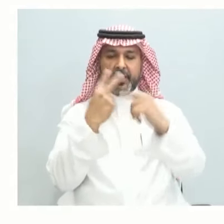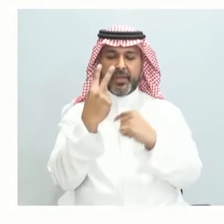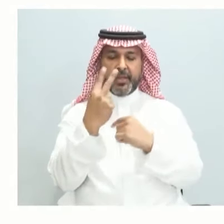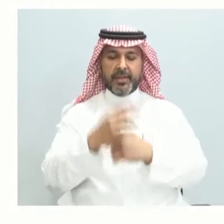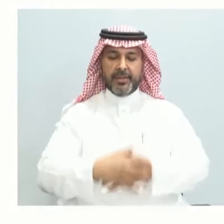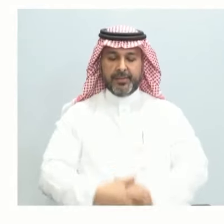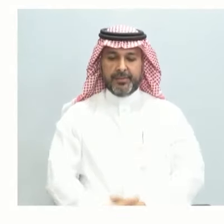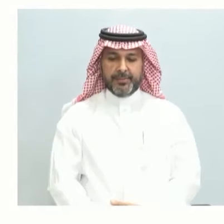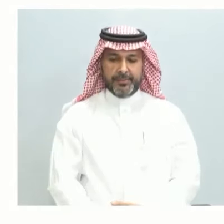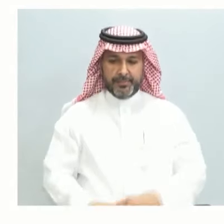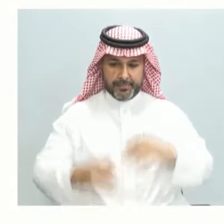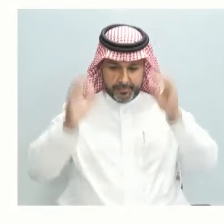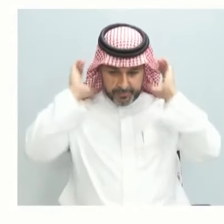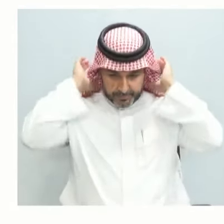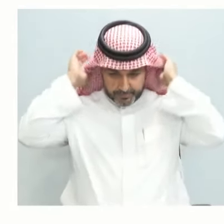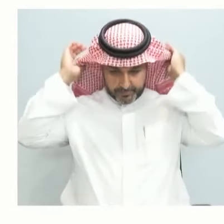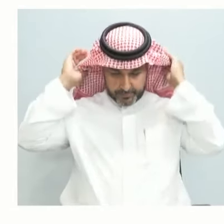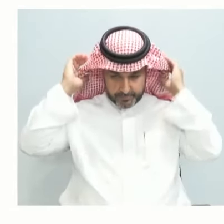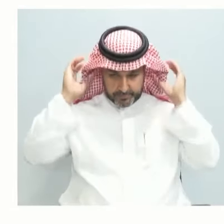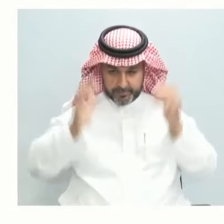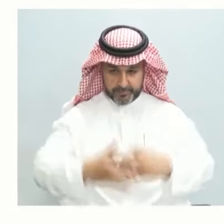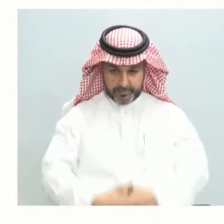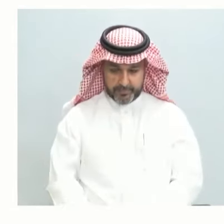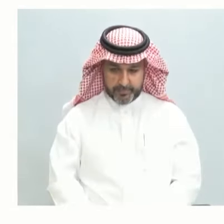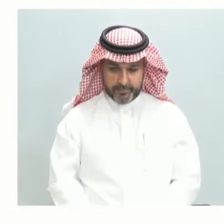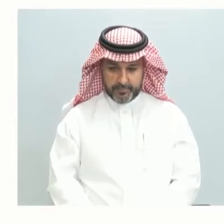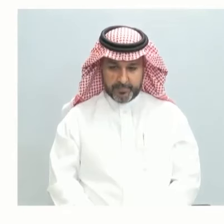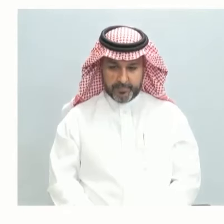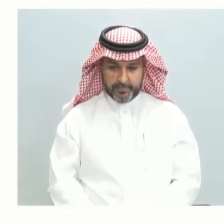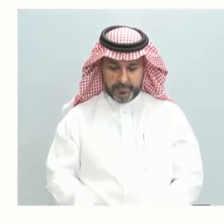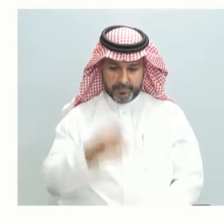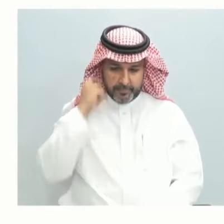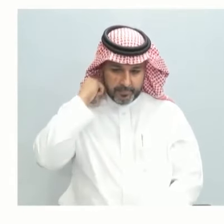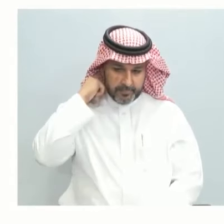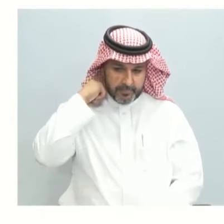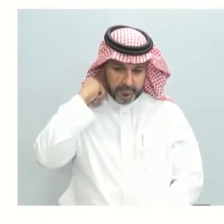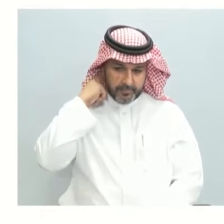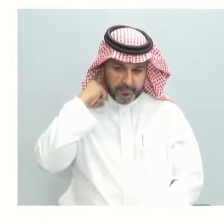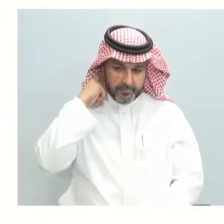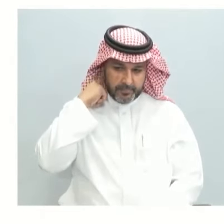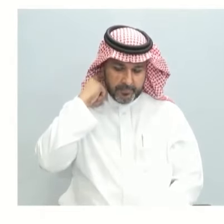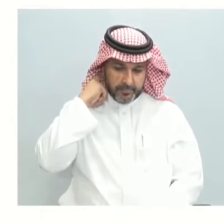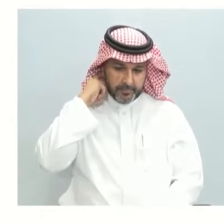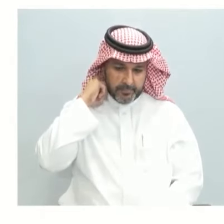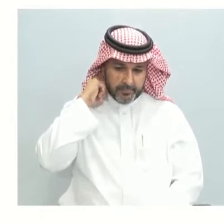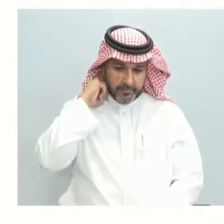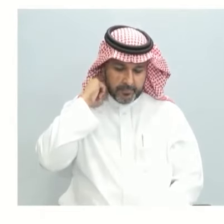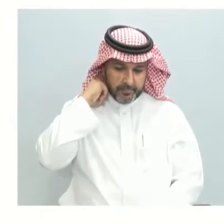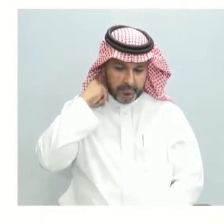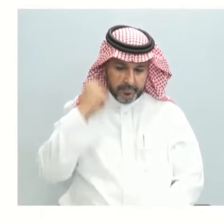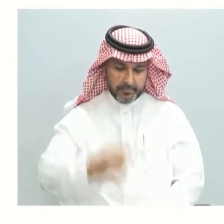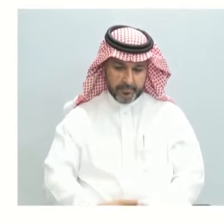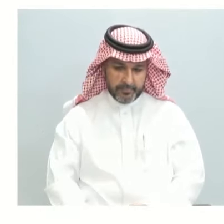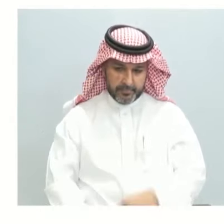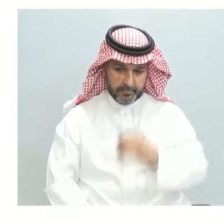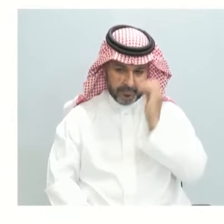المشترك الاكبر وهذا عباره عن ما تبقى لديك اذن هذه هي الطريقه الاولى